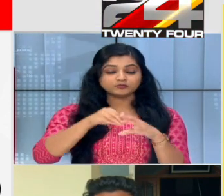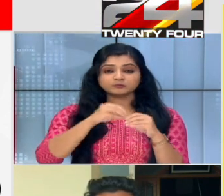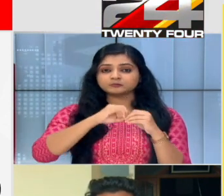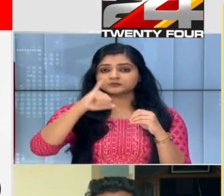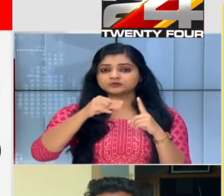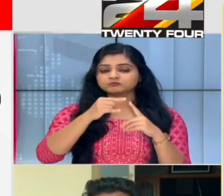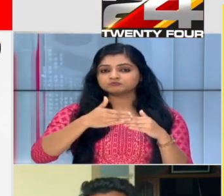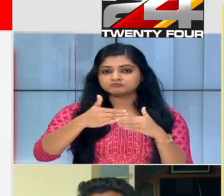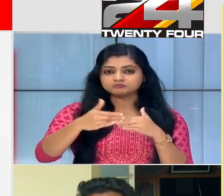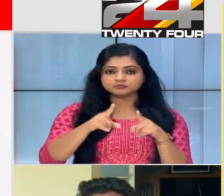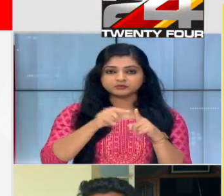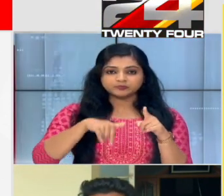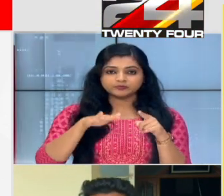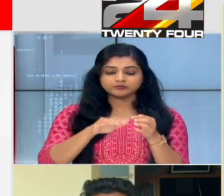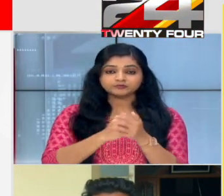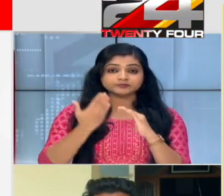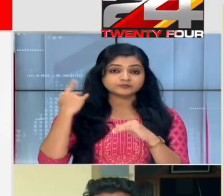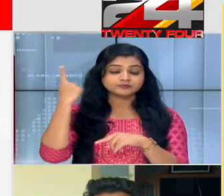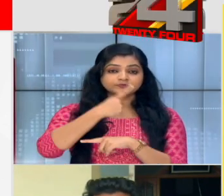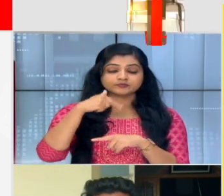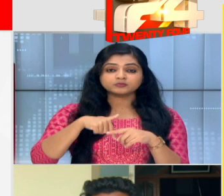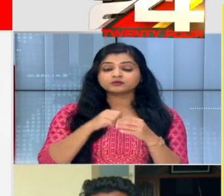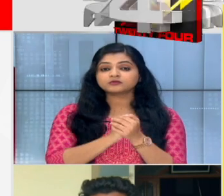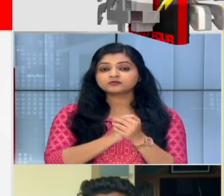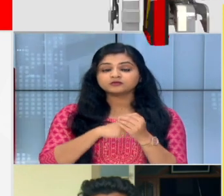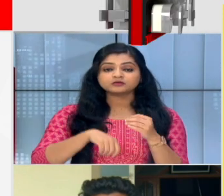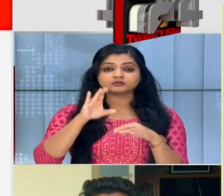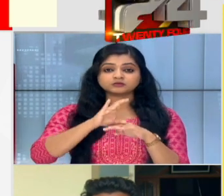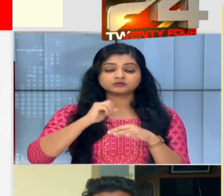ഒരു സാഹചര്യമാണുള്ളത്. കഴിഞ്ഞ ദിവസങ്ങളിൽ ഇതുമായി ബന്ധപ്പെട്ട് നടത്തിയ പ്രതിഷേധ